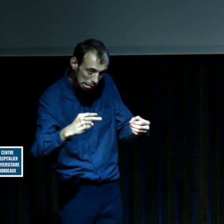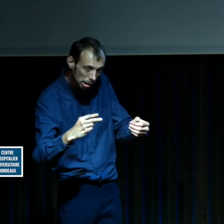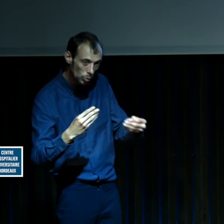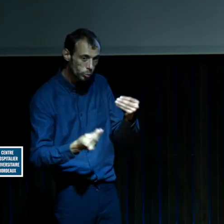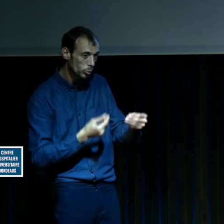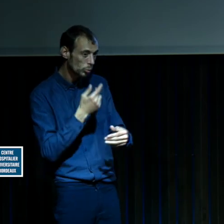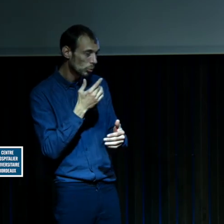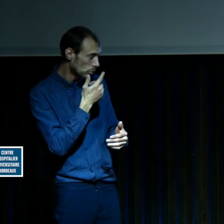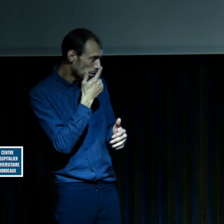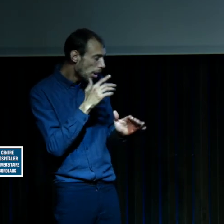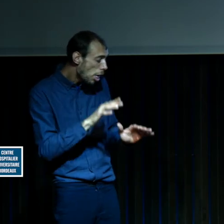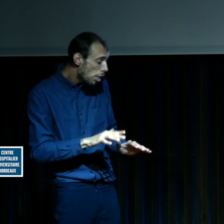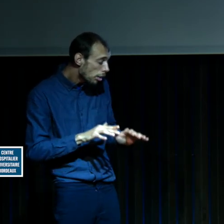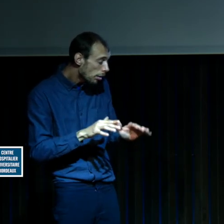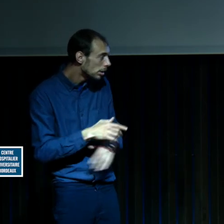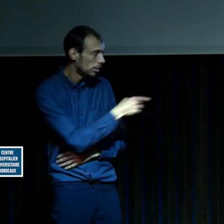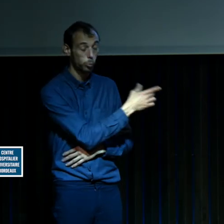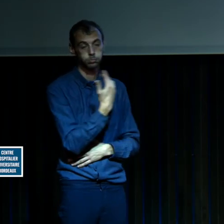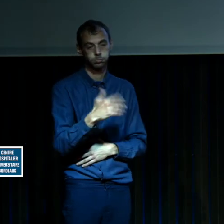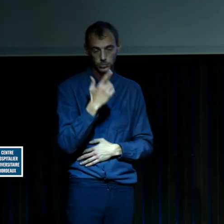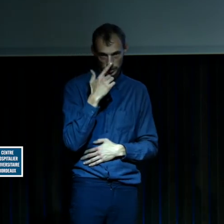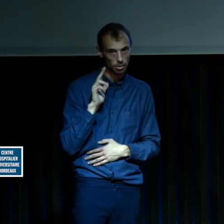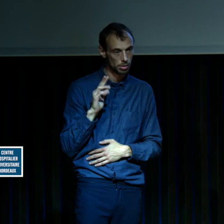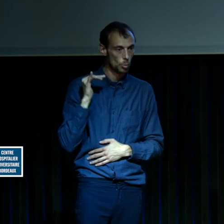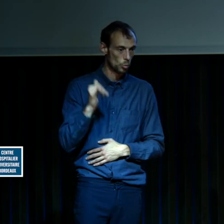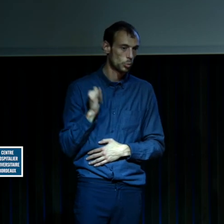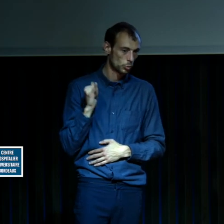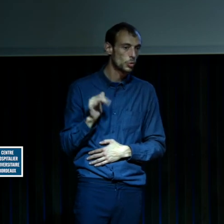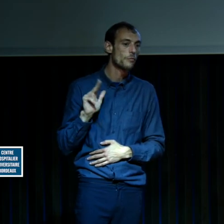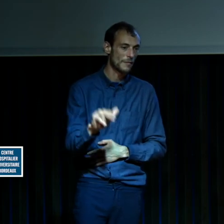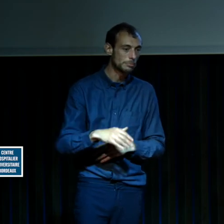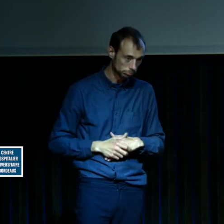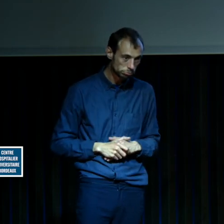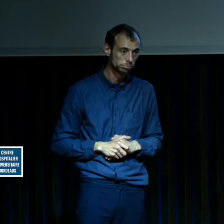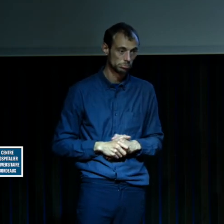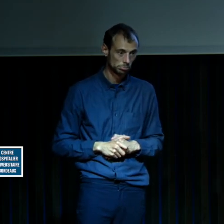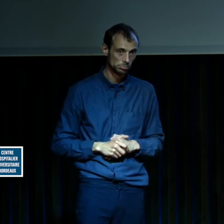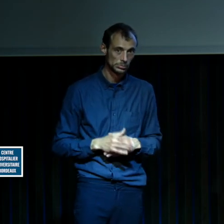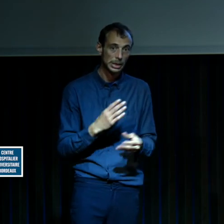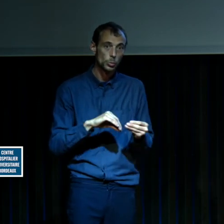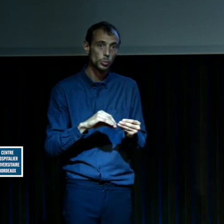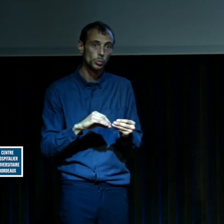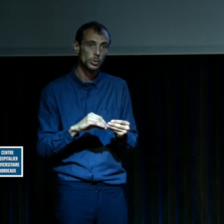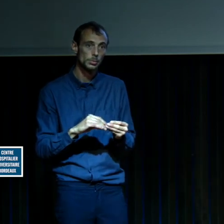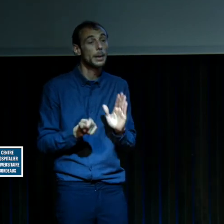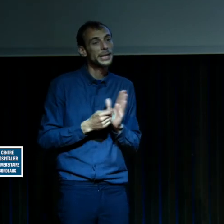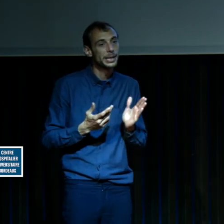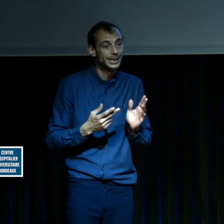très lent? Je pense que ça va être très long. Et quand on est dans mon situation et qu'on ne parle pas